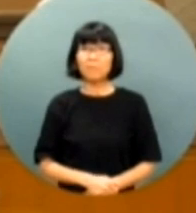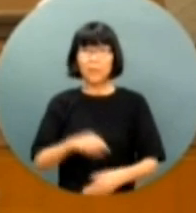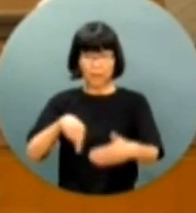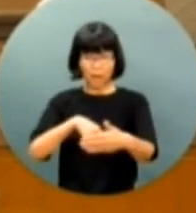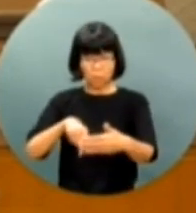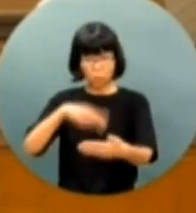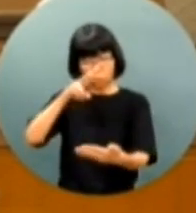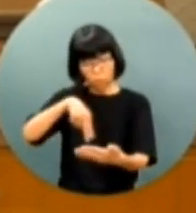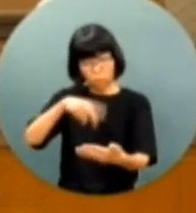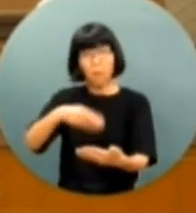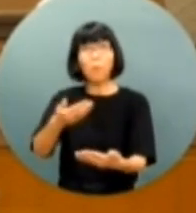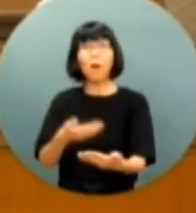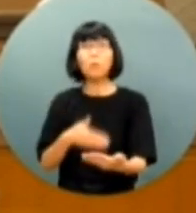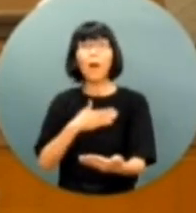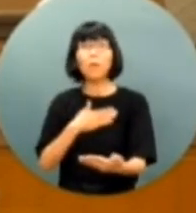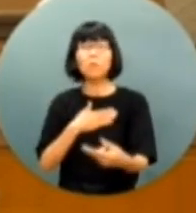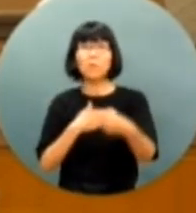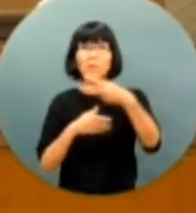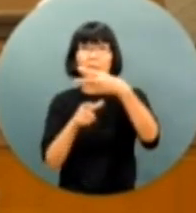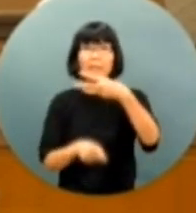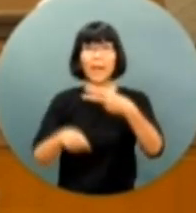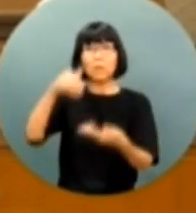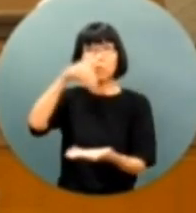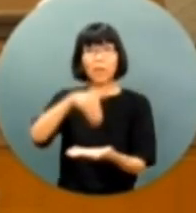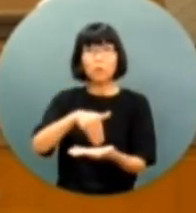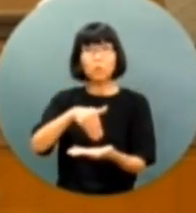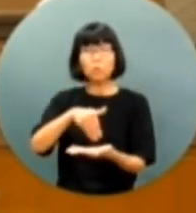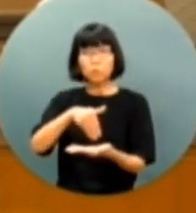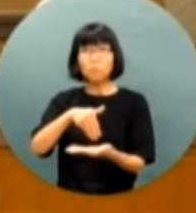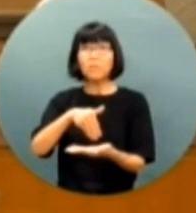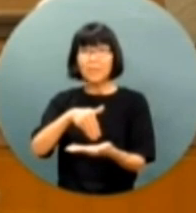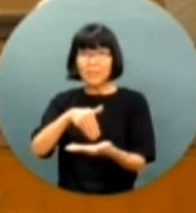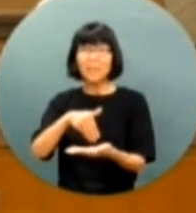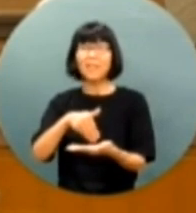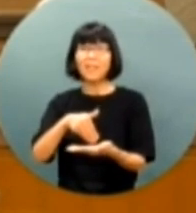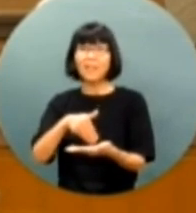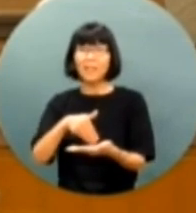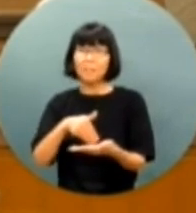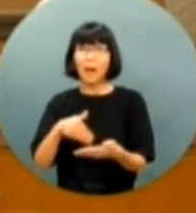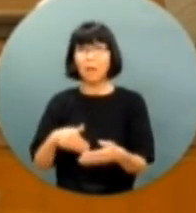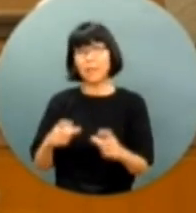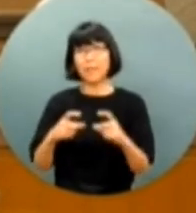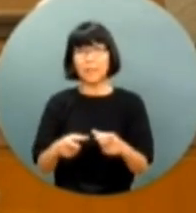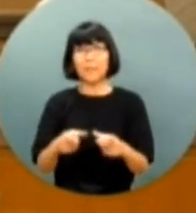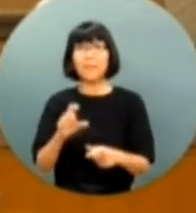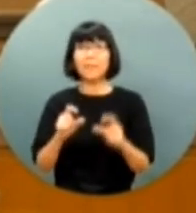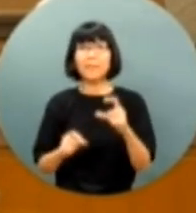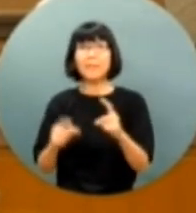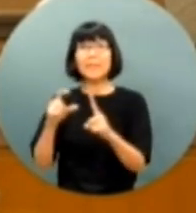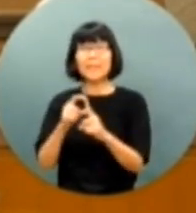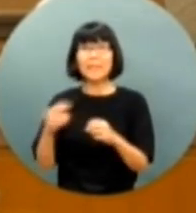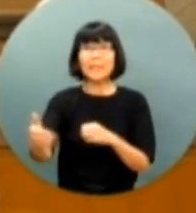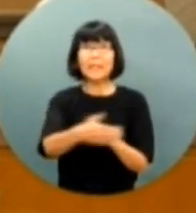んでいただきたいと思います。最後の部分、2月下旬に推進員の聞き取りがあり、CD は回収、市教委はマーブルキッズに歌詞の変更を依頼